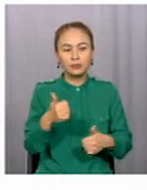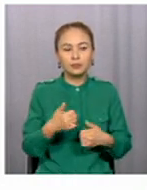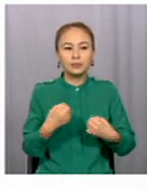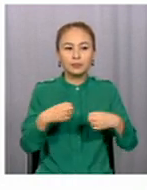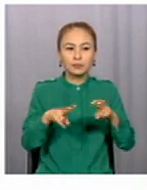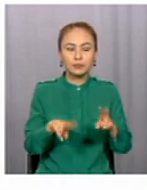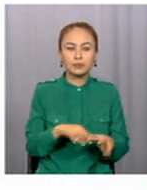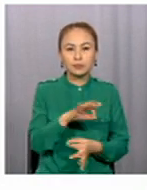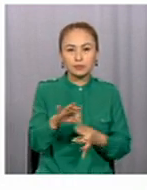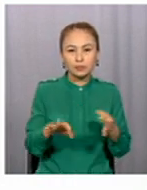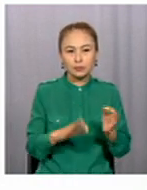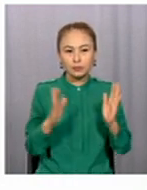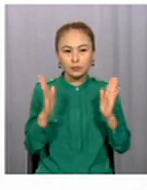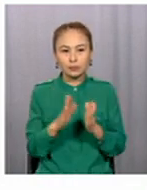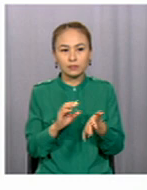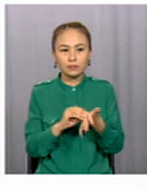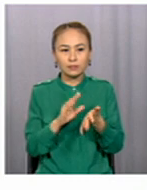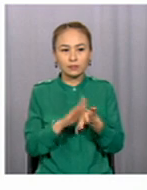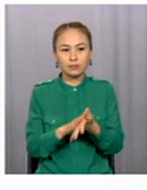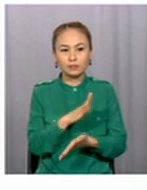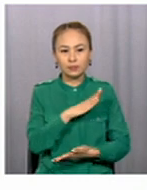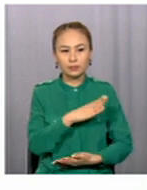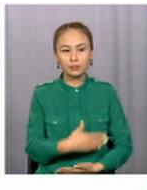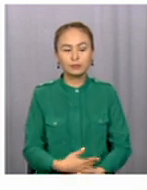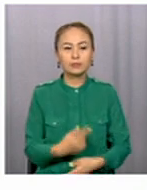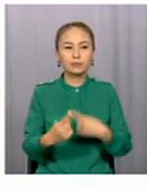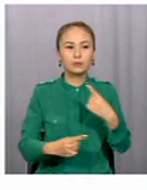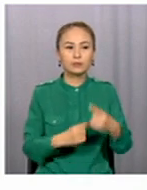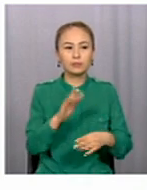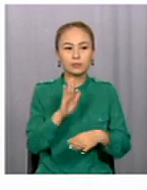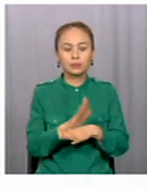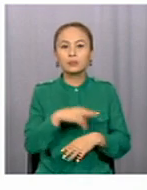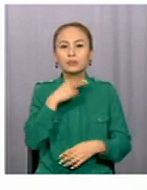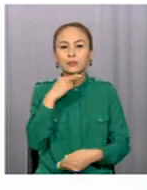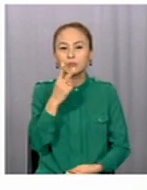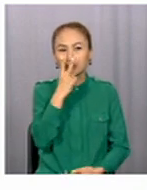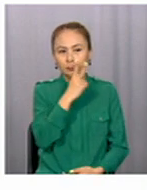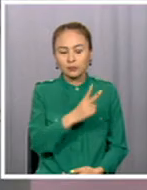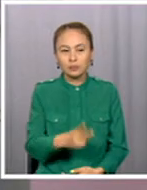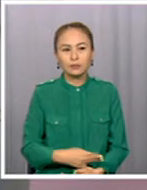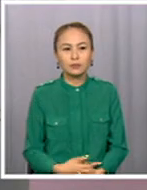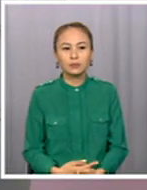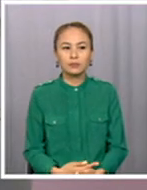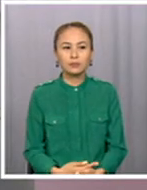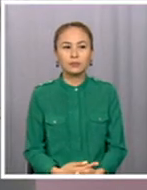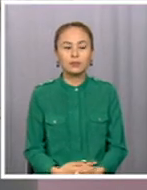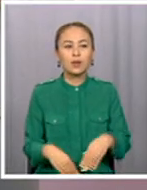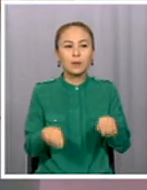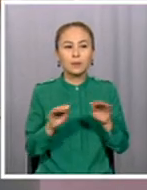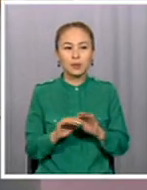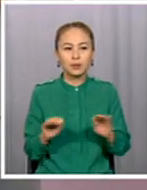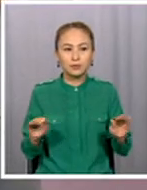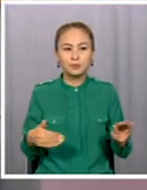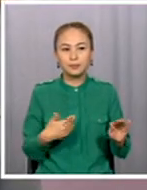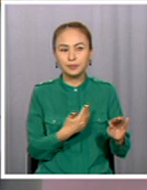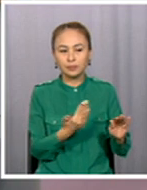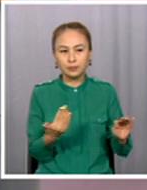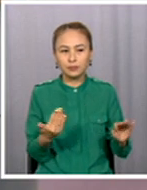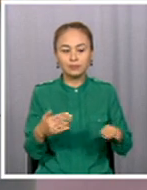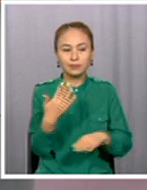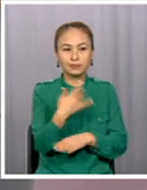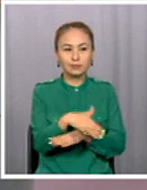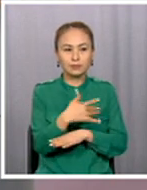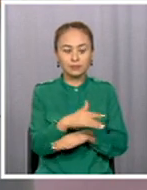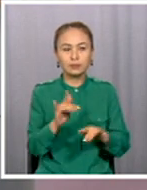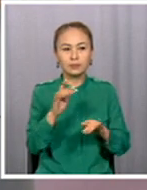және кем белгілерін қолдандық. Келесі тапсырмаға назар аударайық. Балалар, мұнда дала шамдары